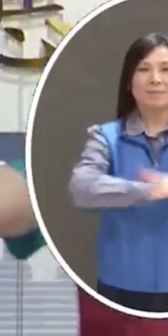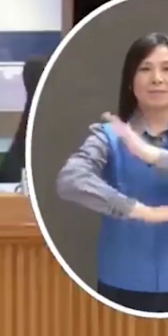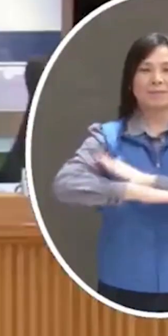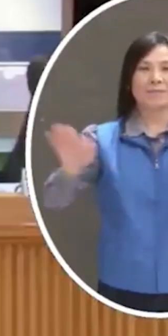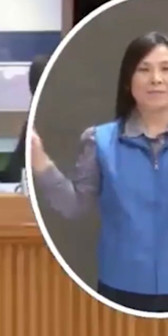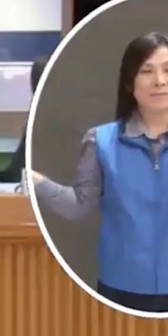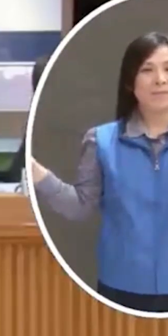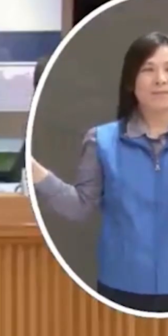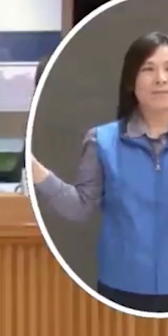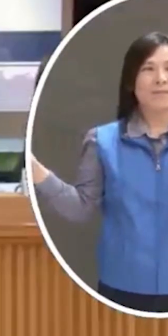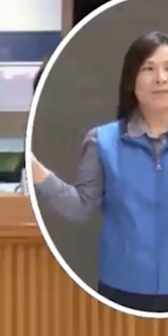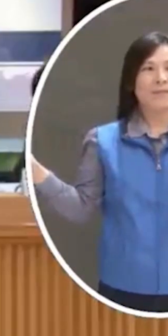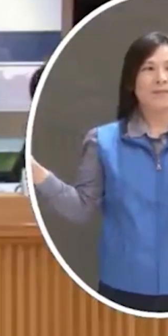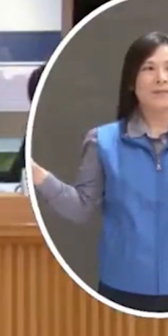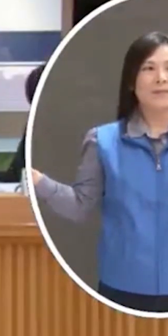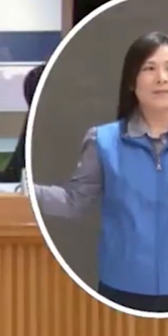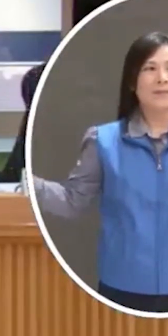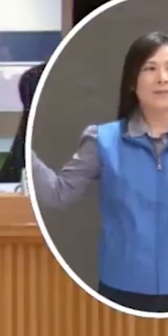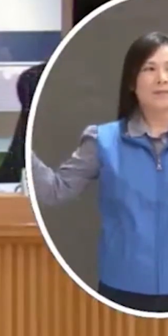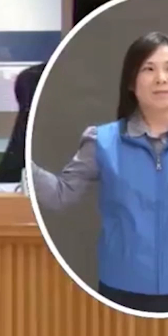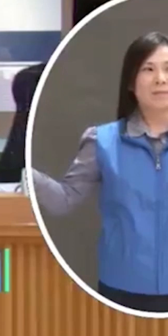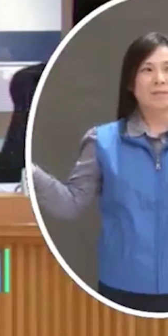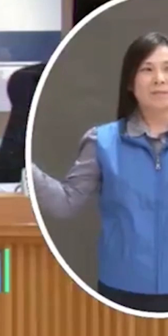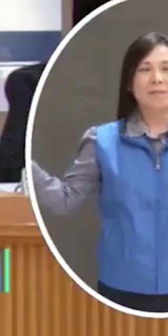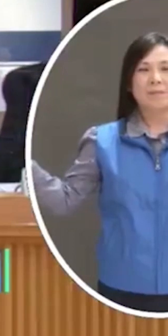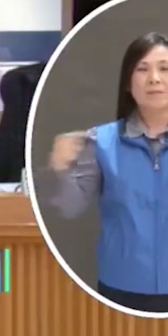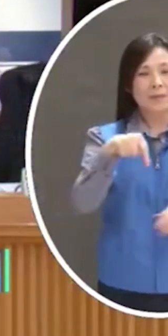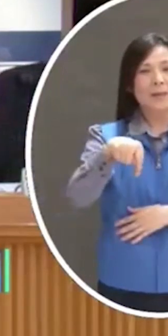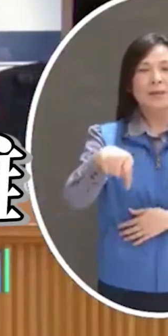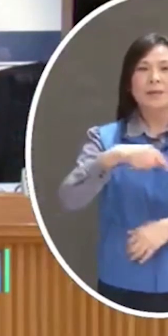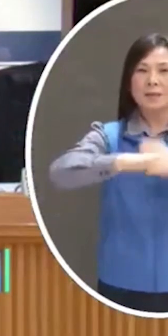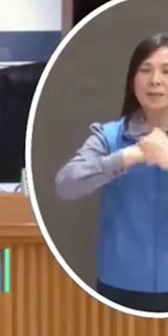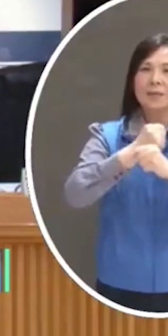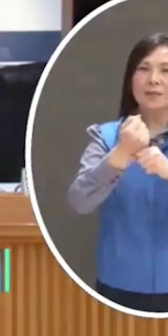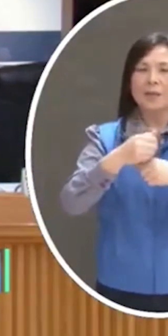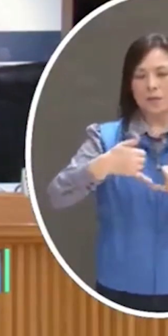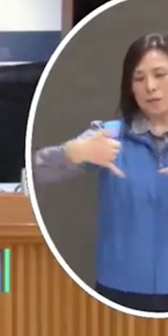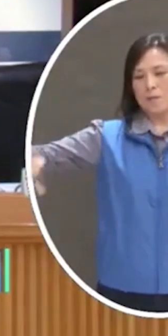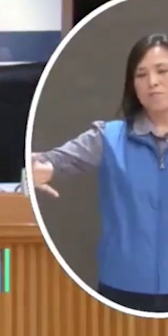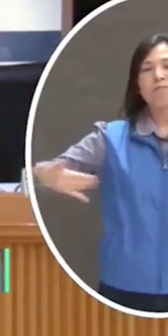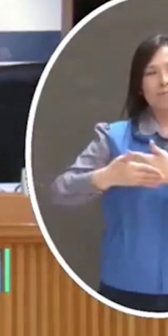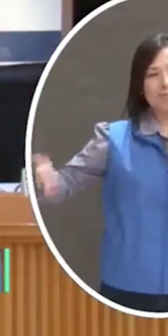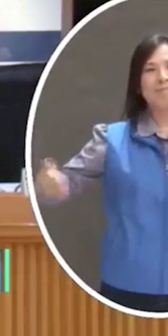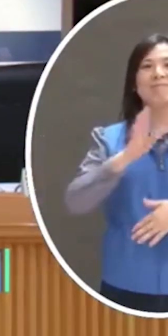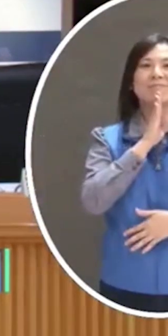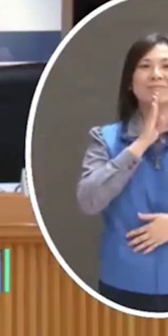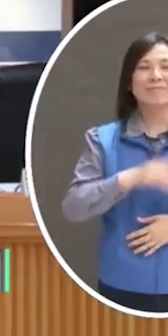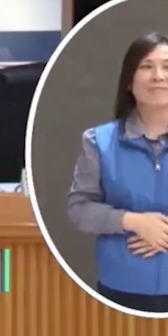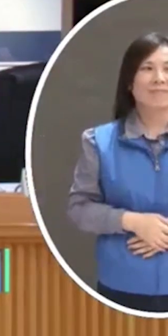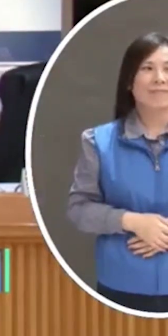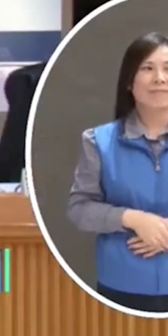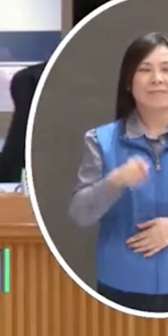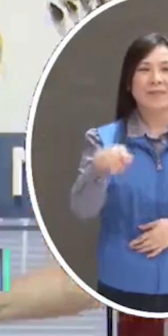然后形成一个泡泡网，这是我所谓的保持社交距离。学生